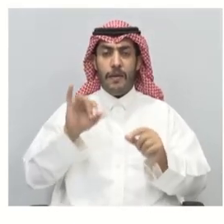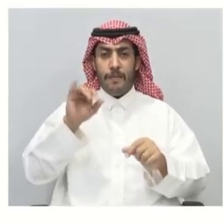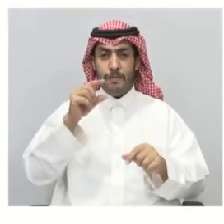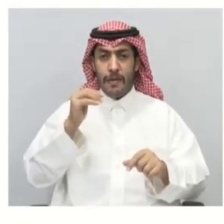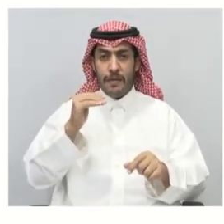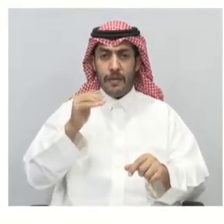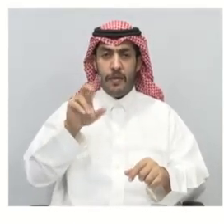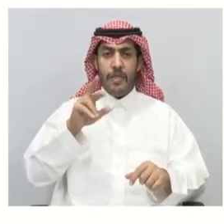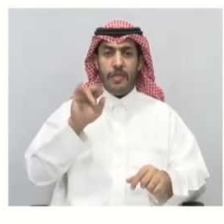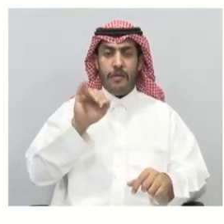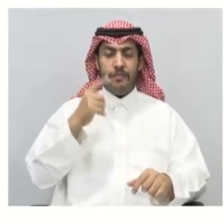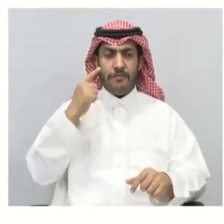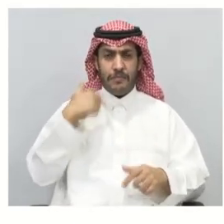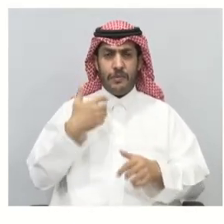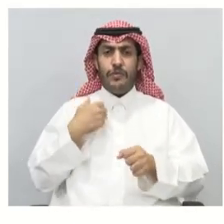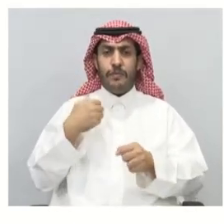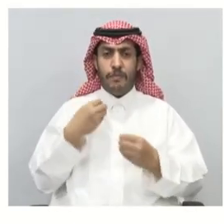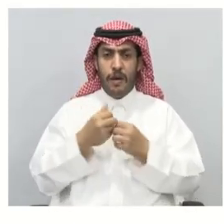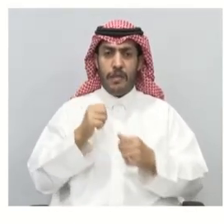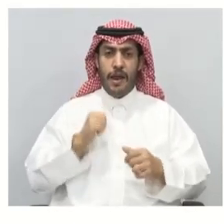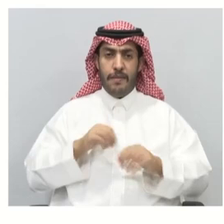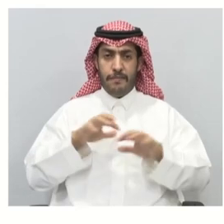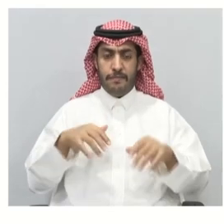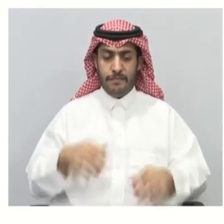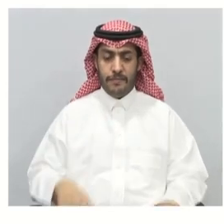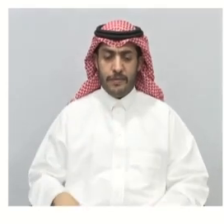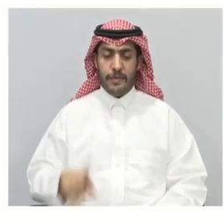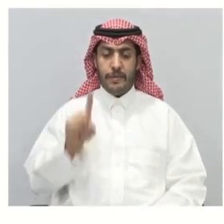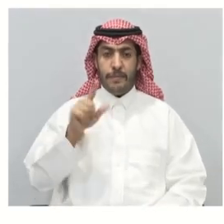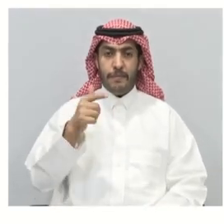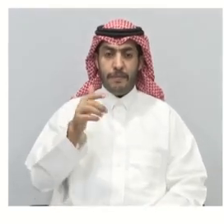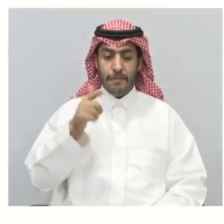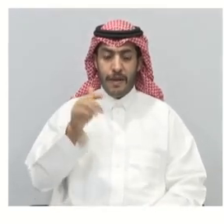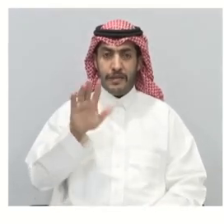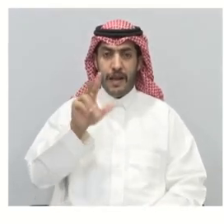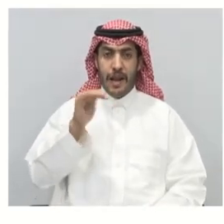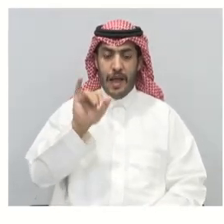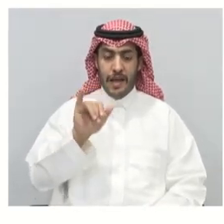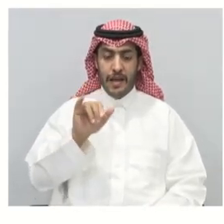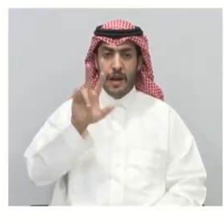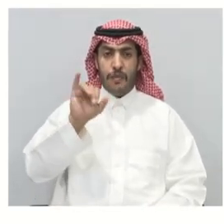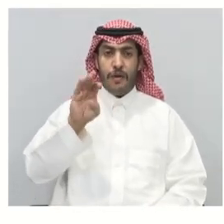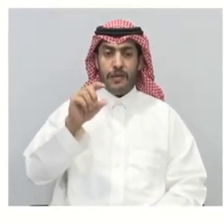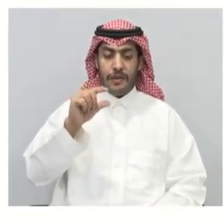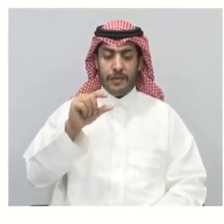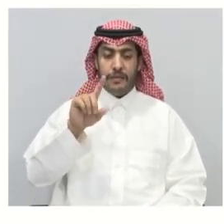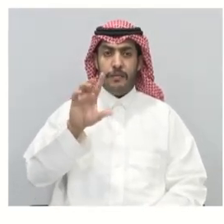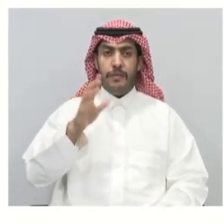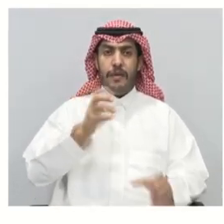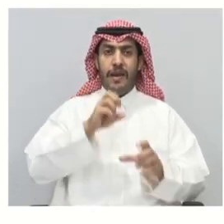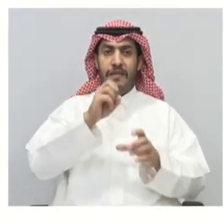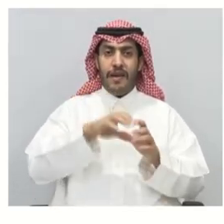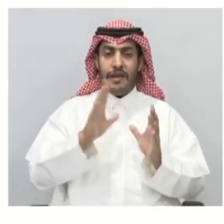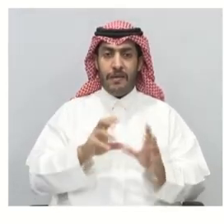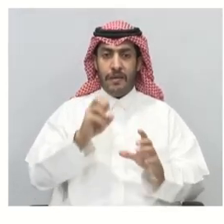وفيها ذم انت وزملائك هنا بئس الحي المكدس بالنفايات هذه